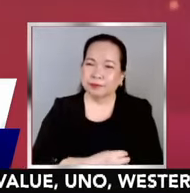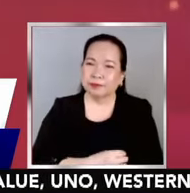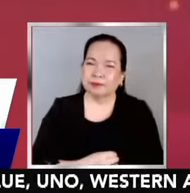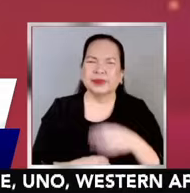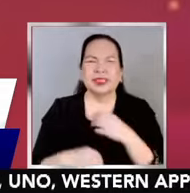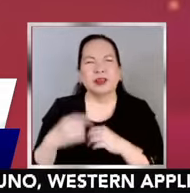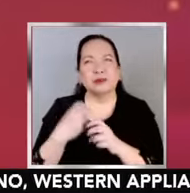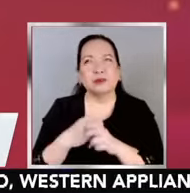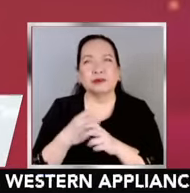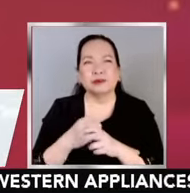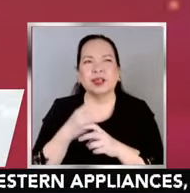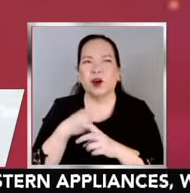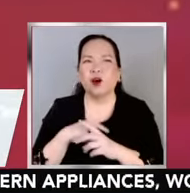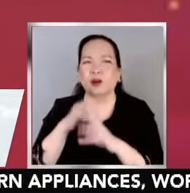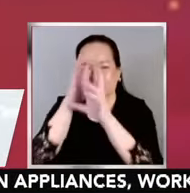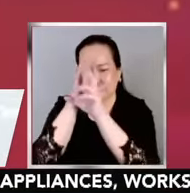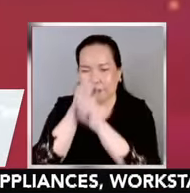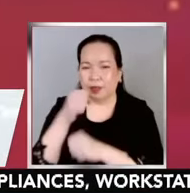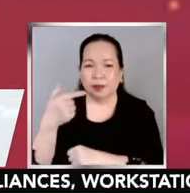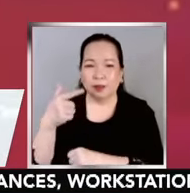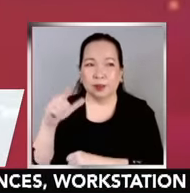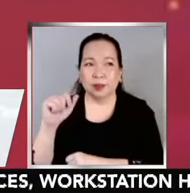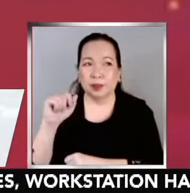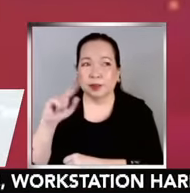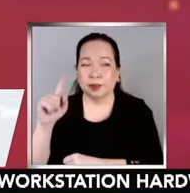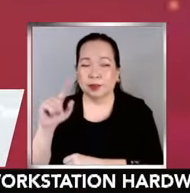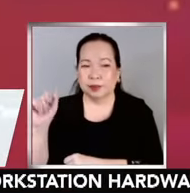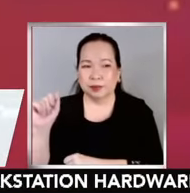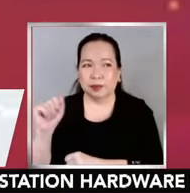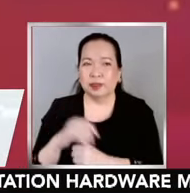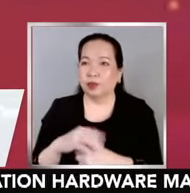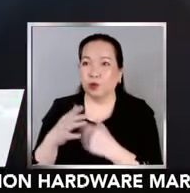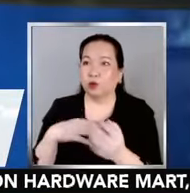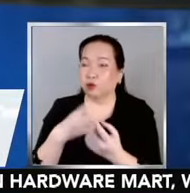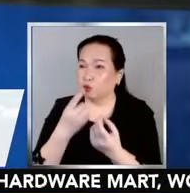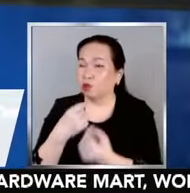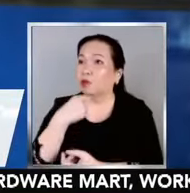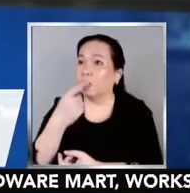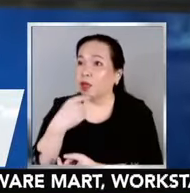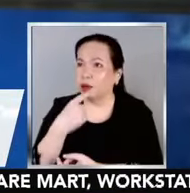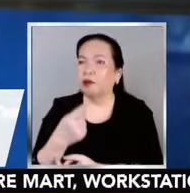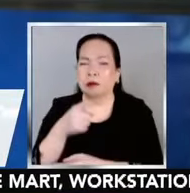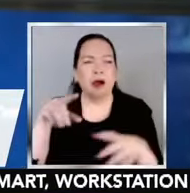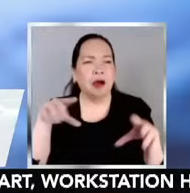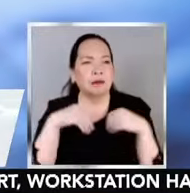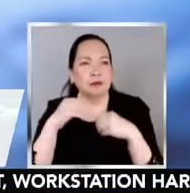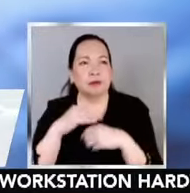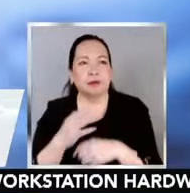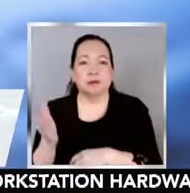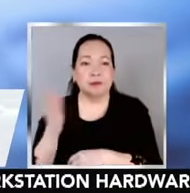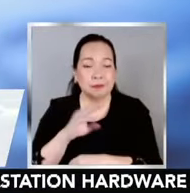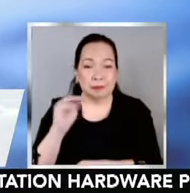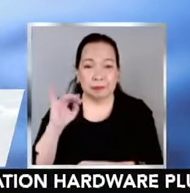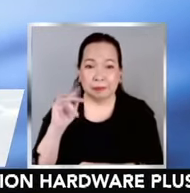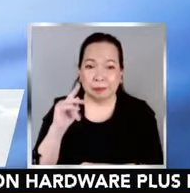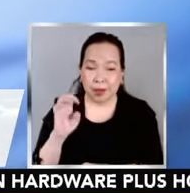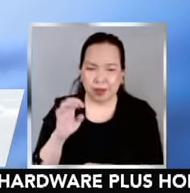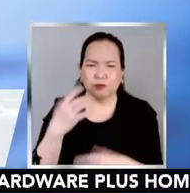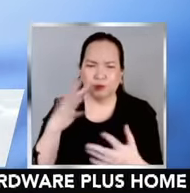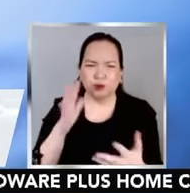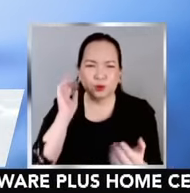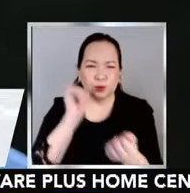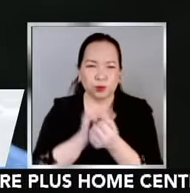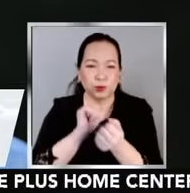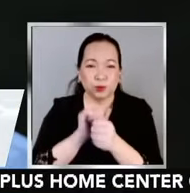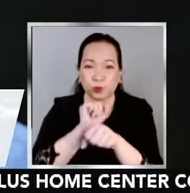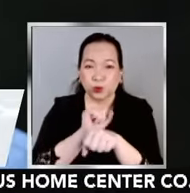I'm a fan. Kahit anong pagawa mo sa kanya, gagawin niya. Si Mike Tan, nakatrabaho ko na rin ilang beses, but you will see